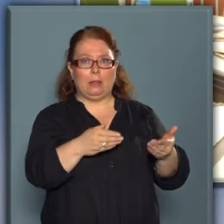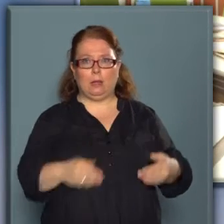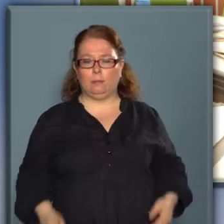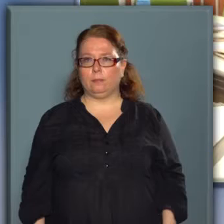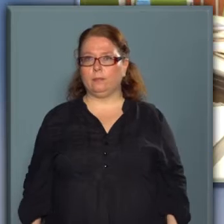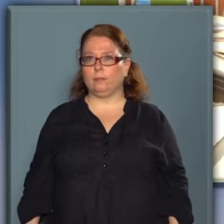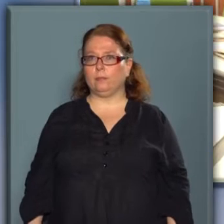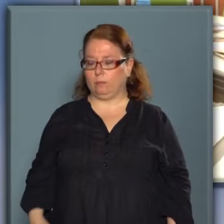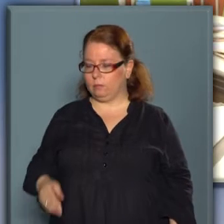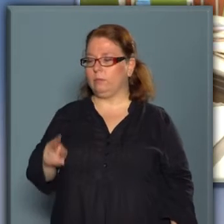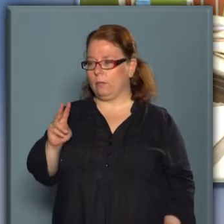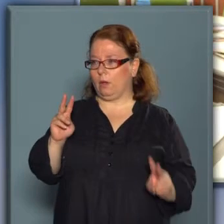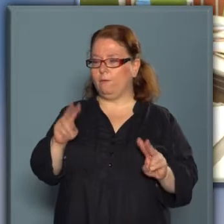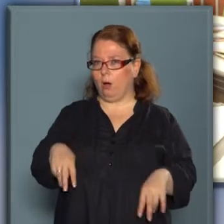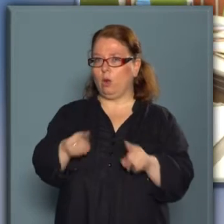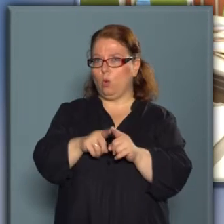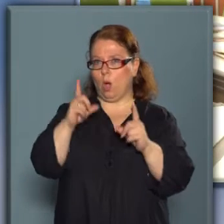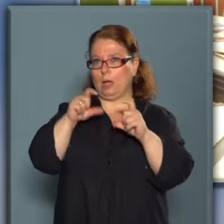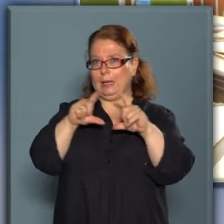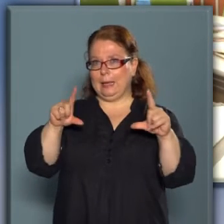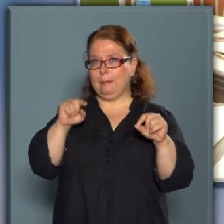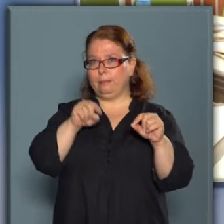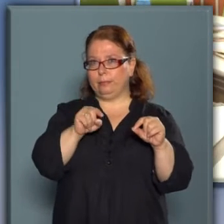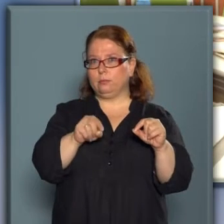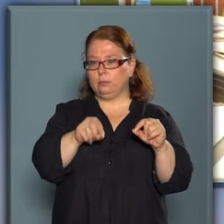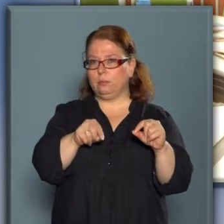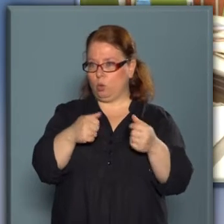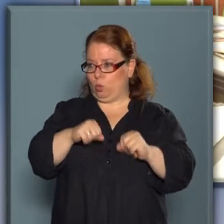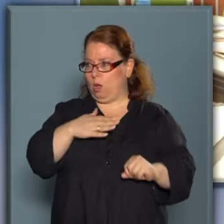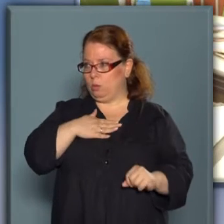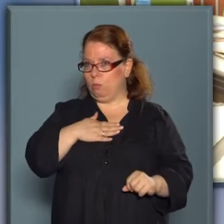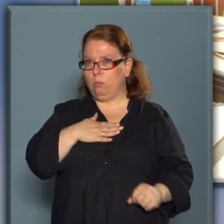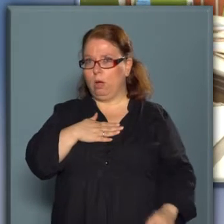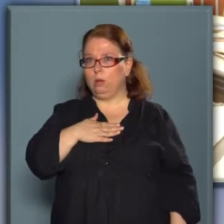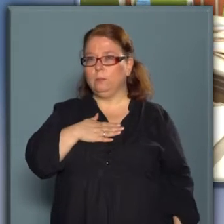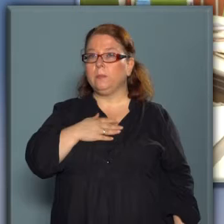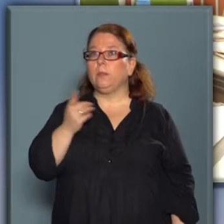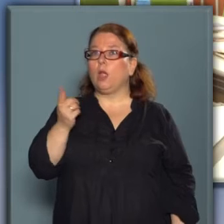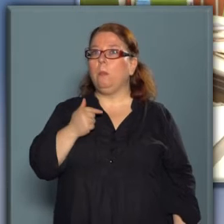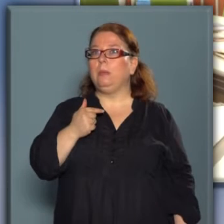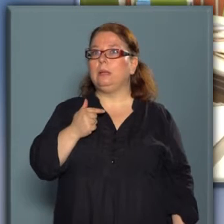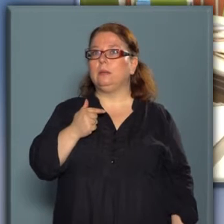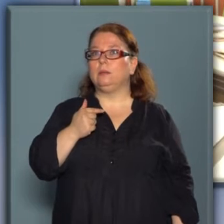ugye? Olyan is. Vannak olyan képek a tulajdonunkban,